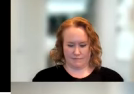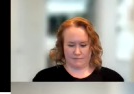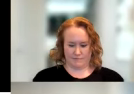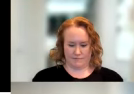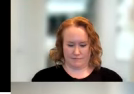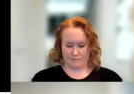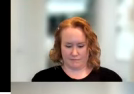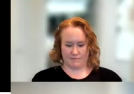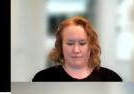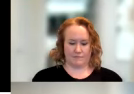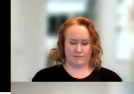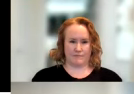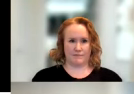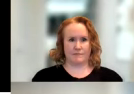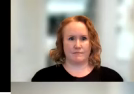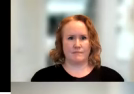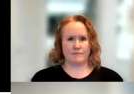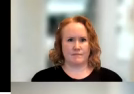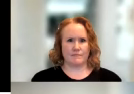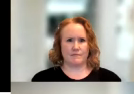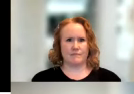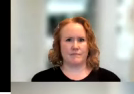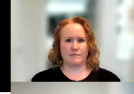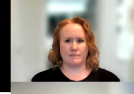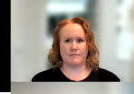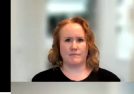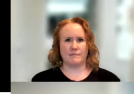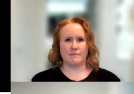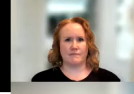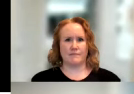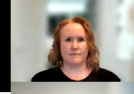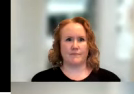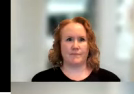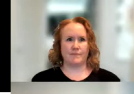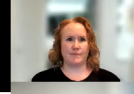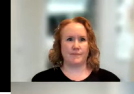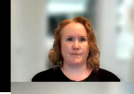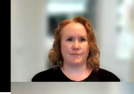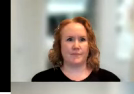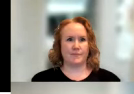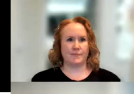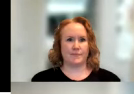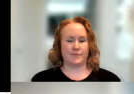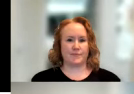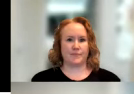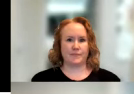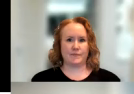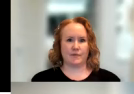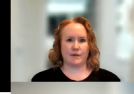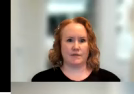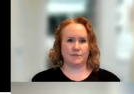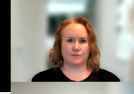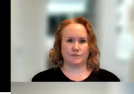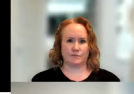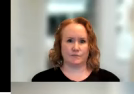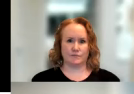å møte hindringer når det skal handles over grensene på grunn av den allerede eksisterende eller økende forskjellen mellom nasjonale tilgjengelighetskrav på tvers